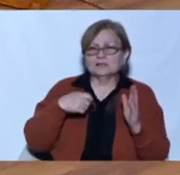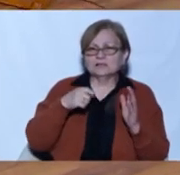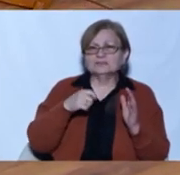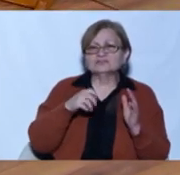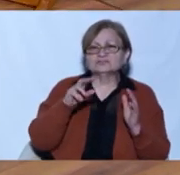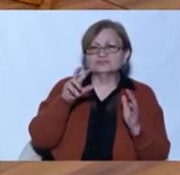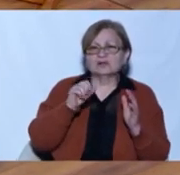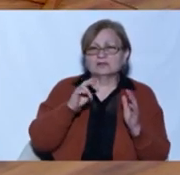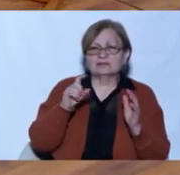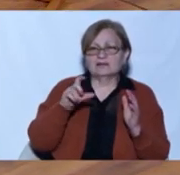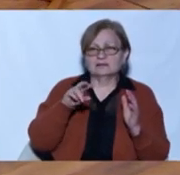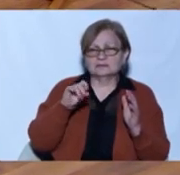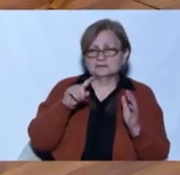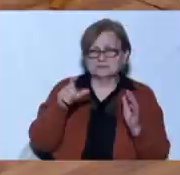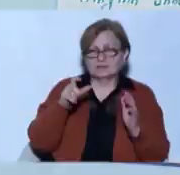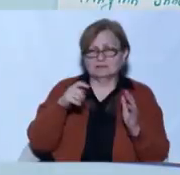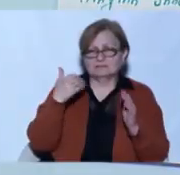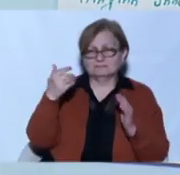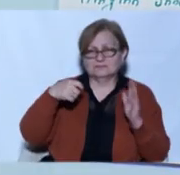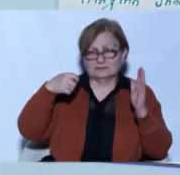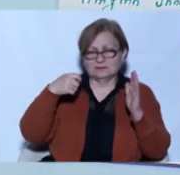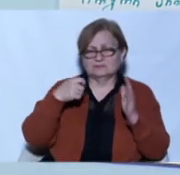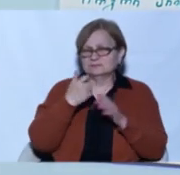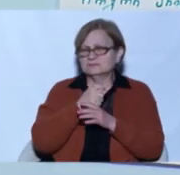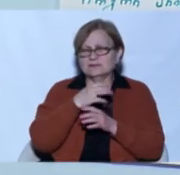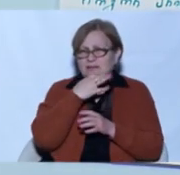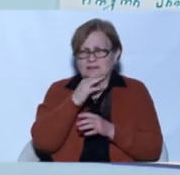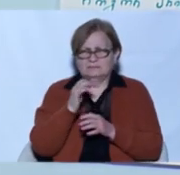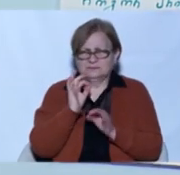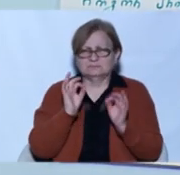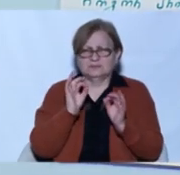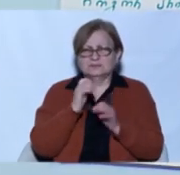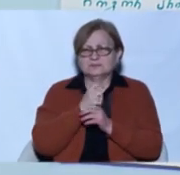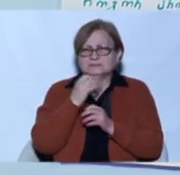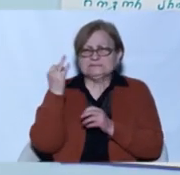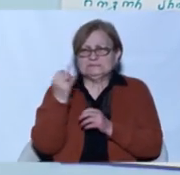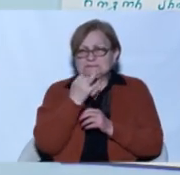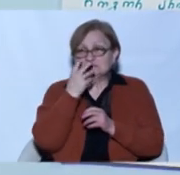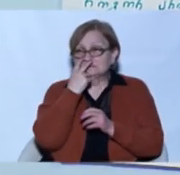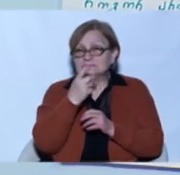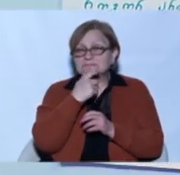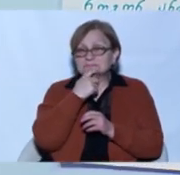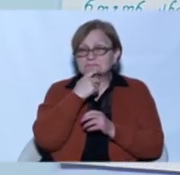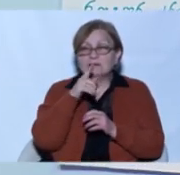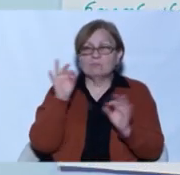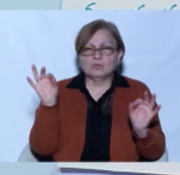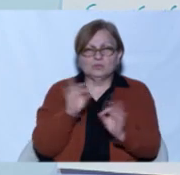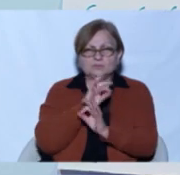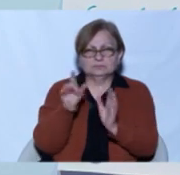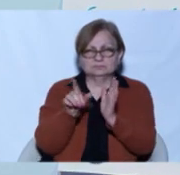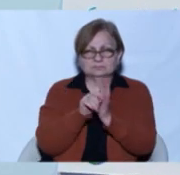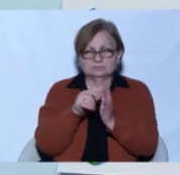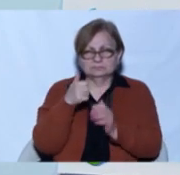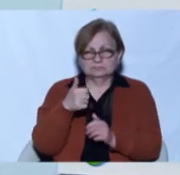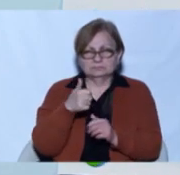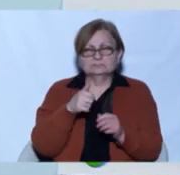„იავნანა“. გირჩევთ აუცილებლად ნახოთ ეს ფილმი. მას გასდევს მშვენიერი მუსიკა